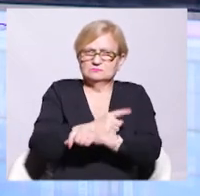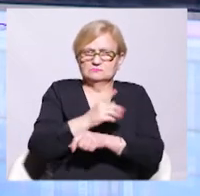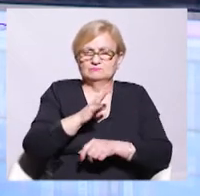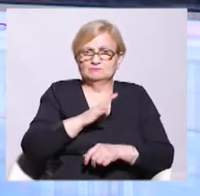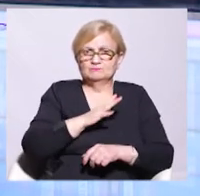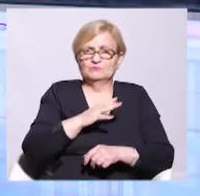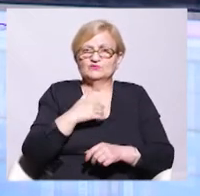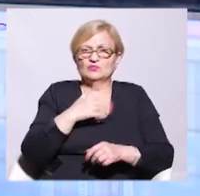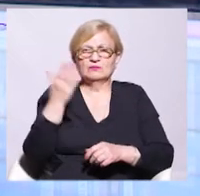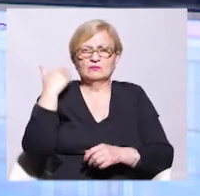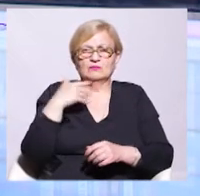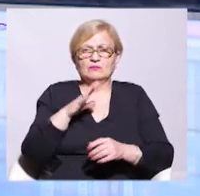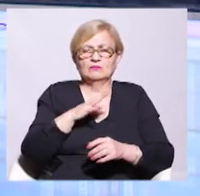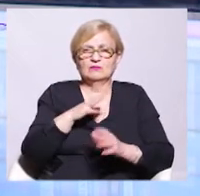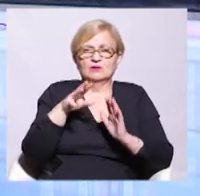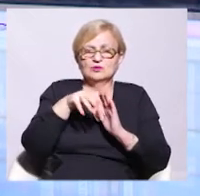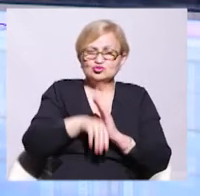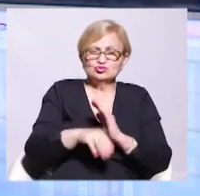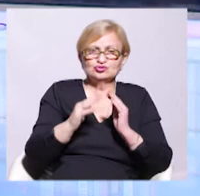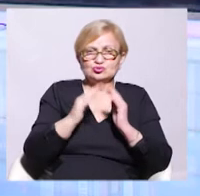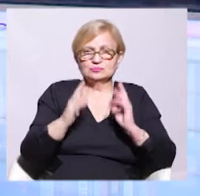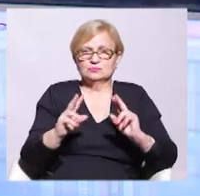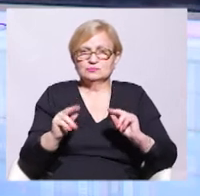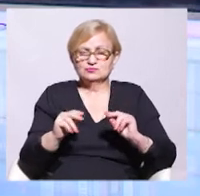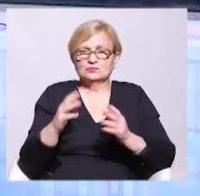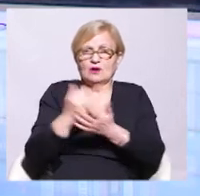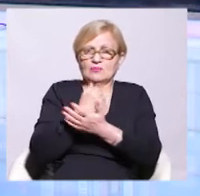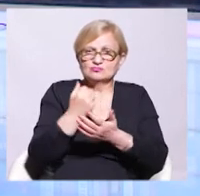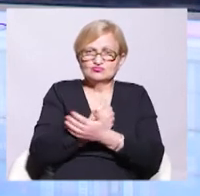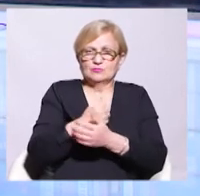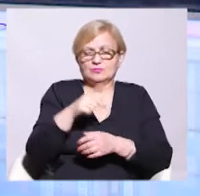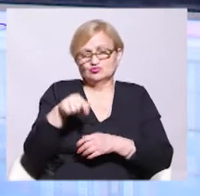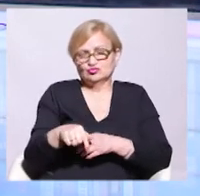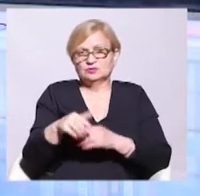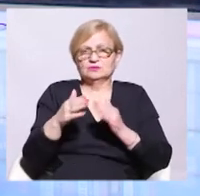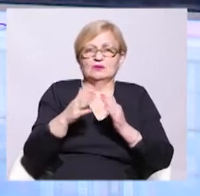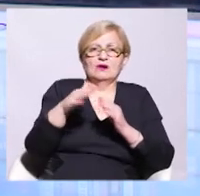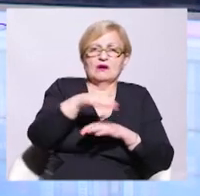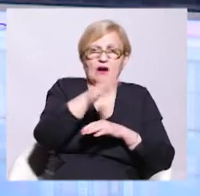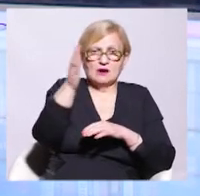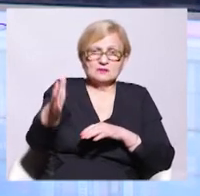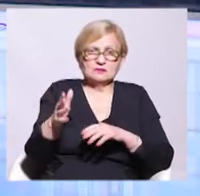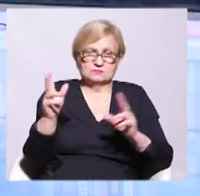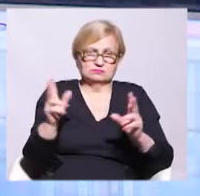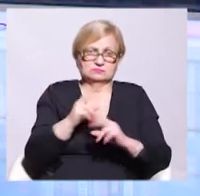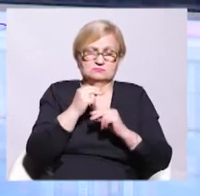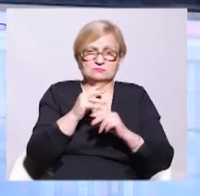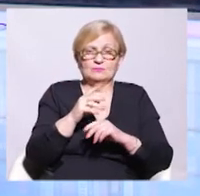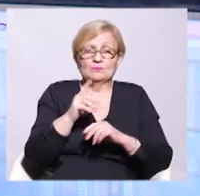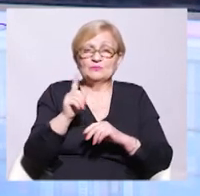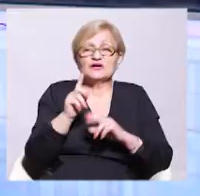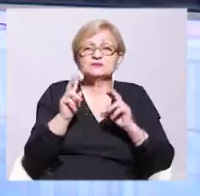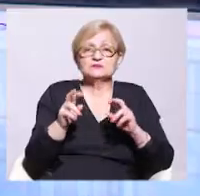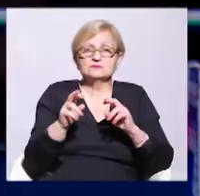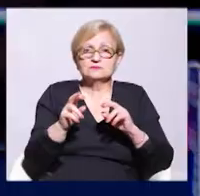სამხედრო ოპერაცია და შინდა გარეთ გამარჯვებები. Შინდა გარეთ იმას